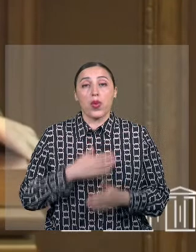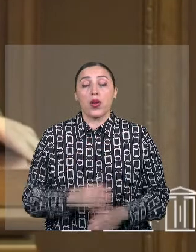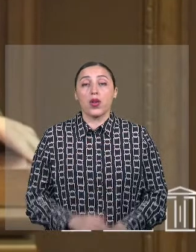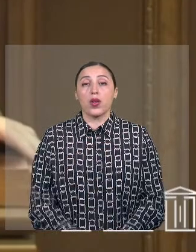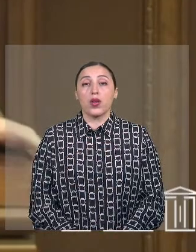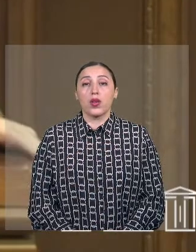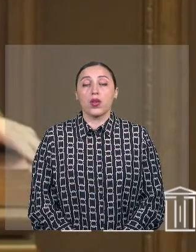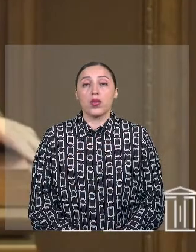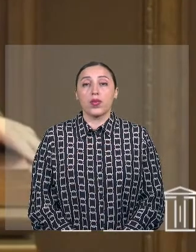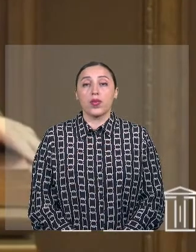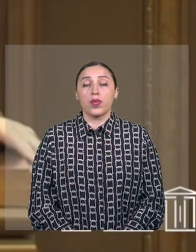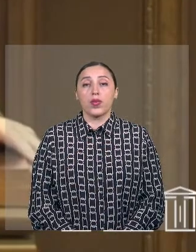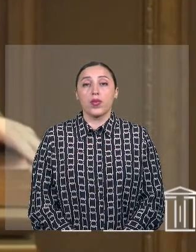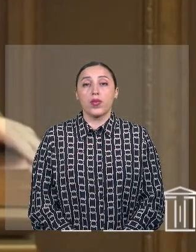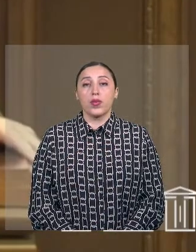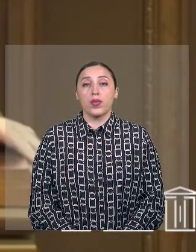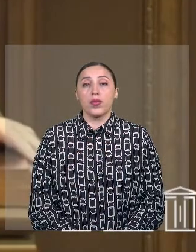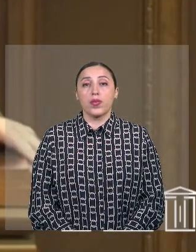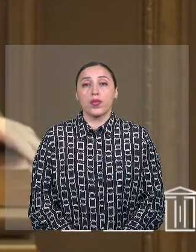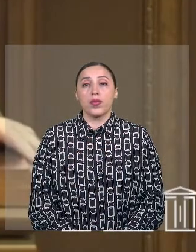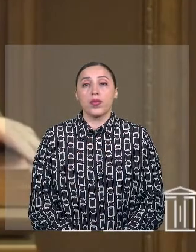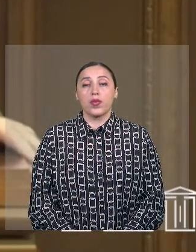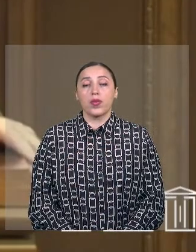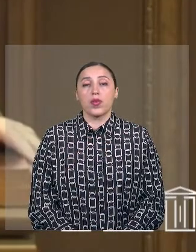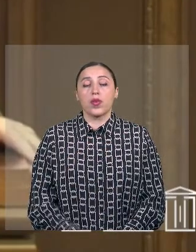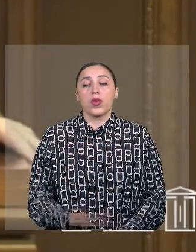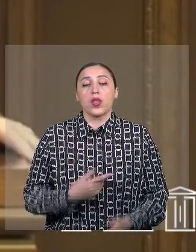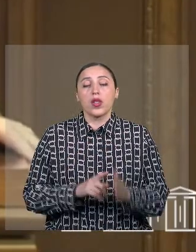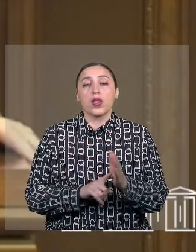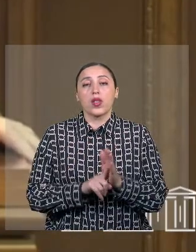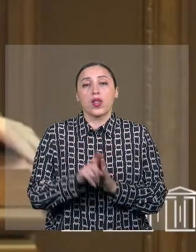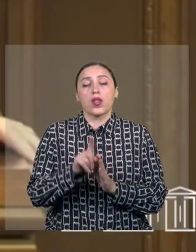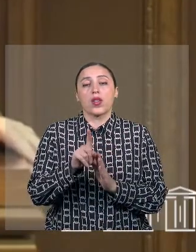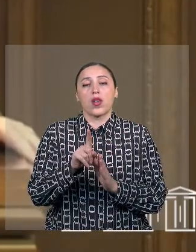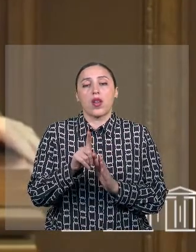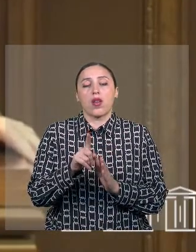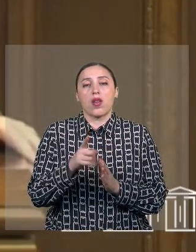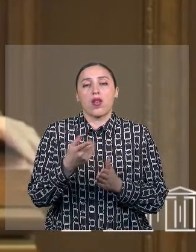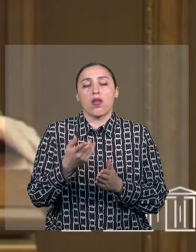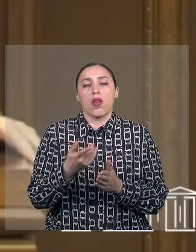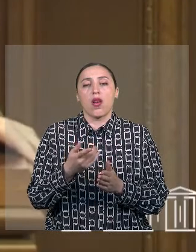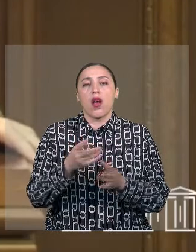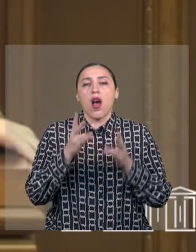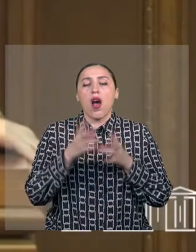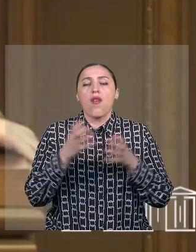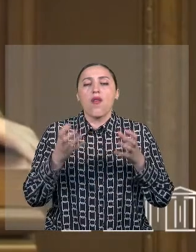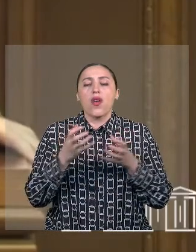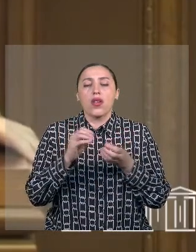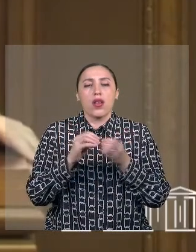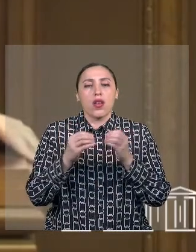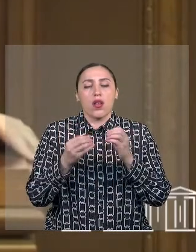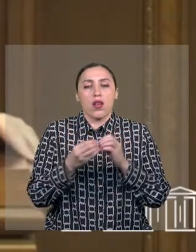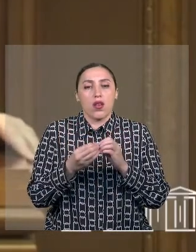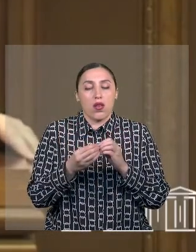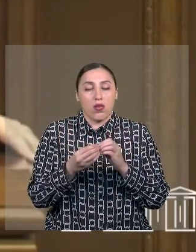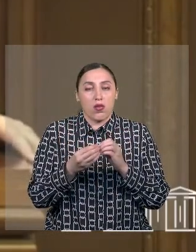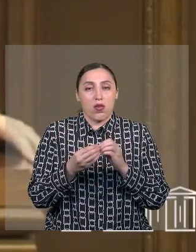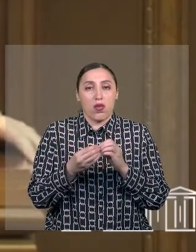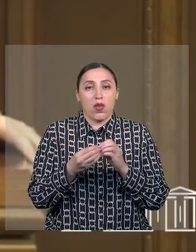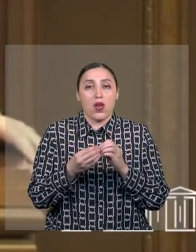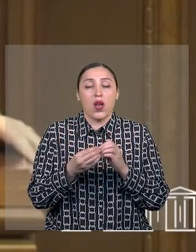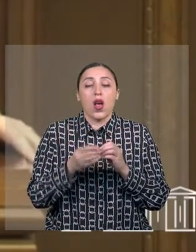ենք լրացուցիչ անվտանգային մարտահրավերների, այսինքն այն համակարգը, որը